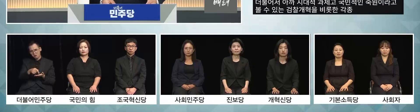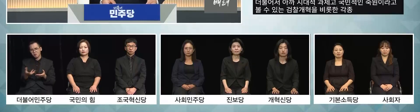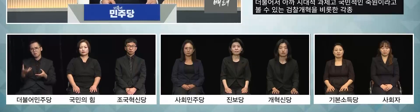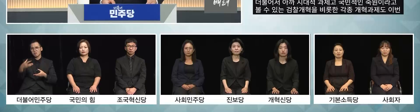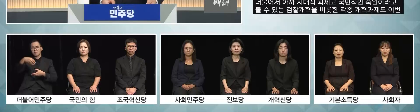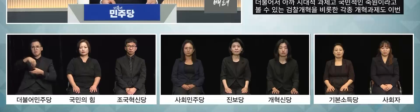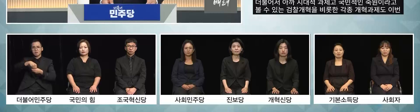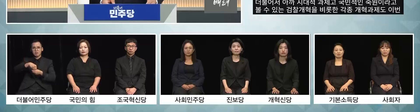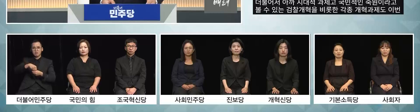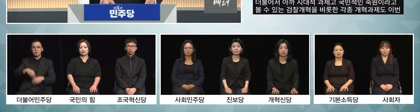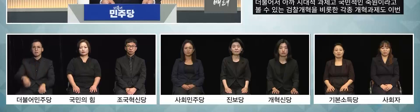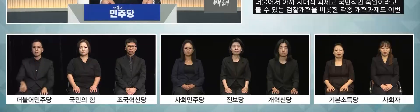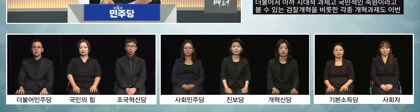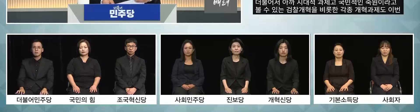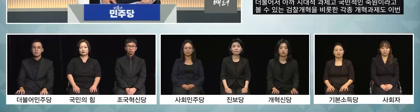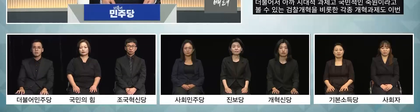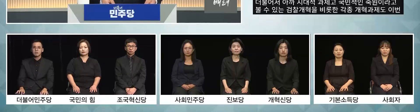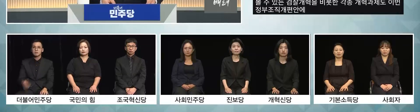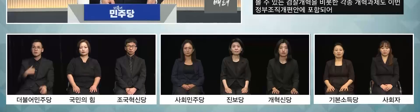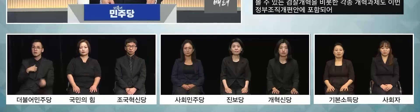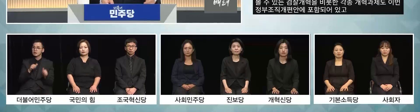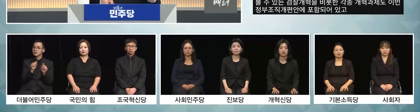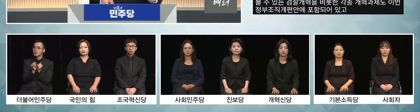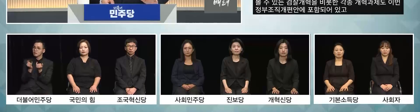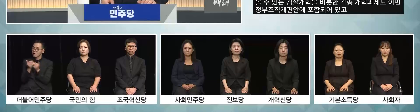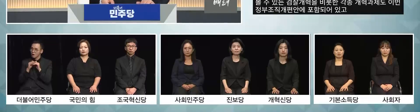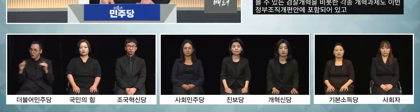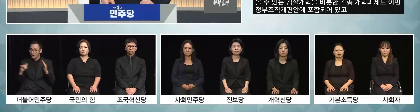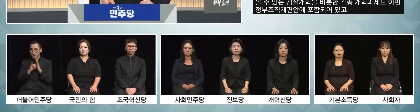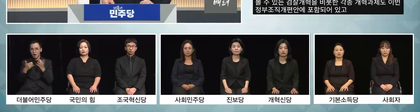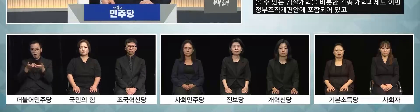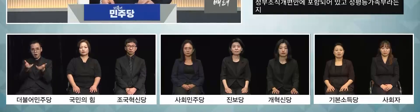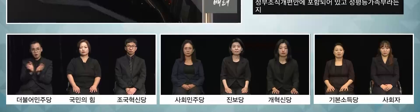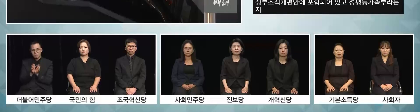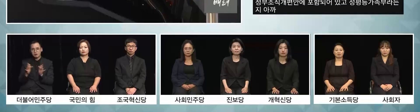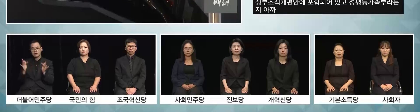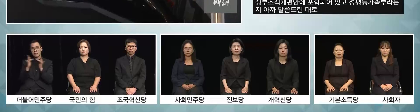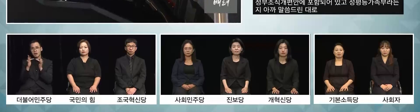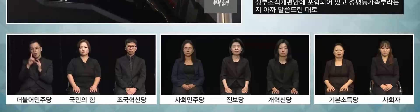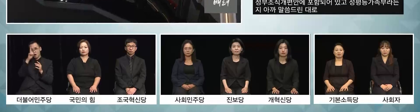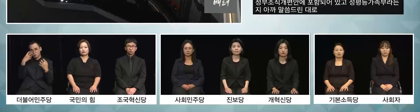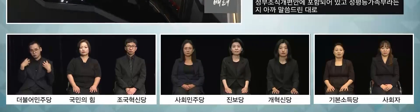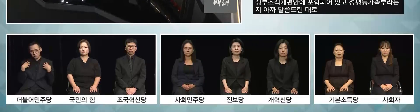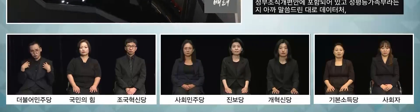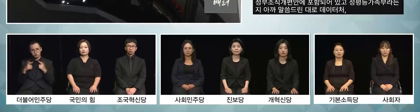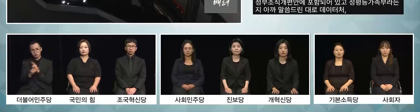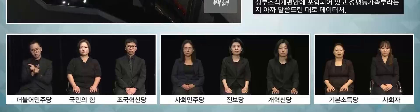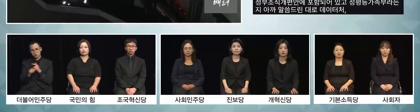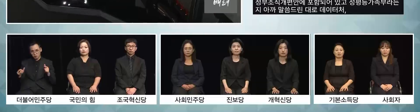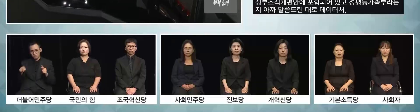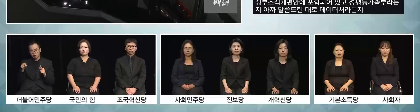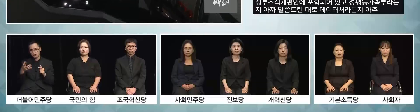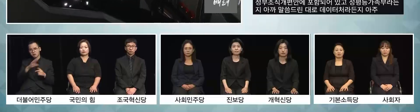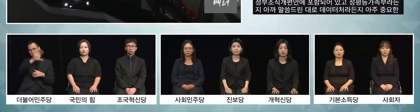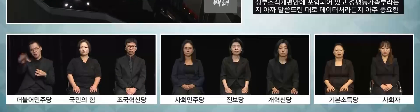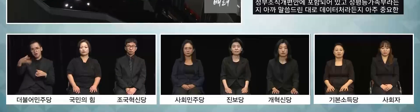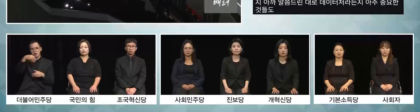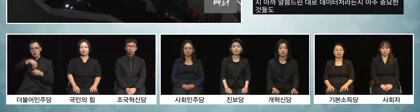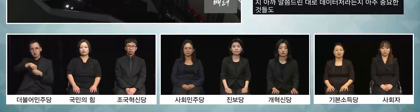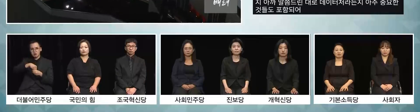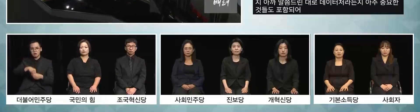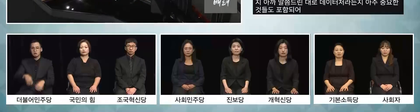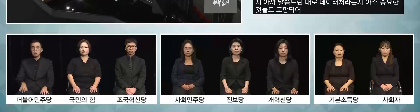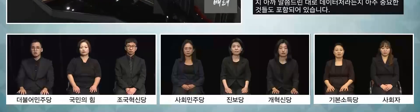조직 개편안에 포함되어 있고 성평등 가족부라든지 아까 말씀드린 대로 데이터처라든지 아주 중요한 것들도 포함되어 있습니다.